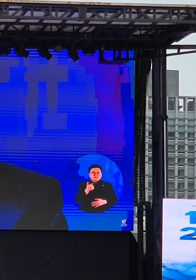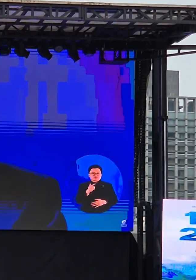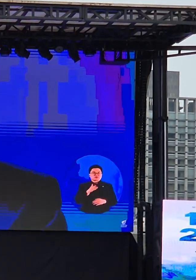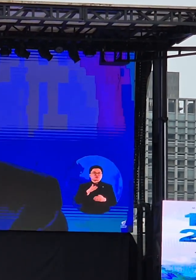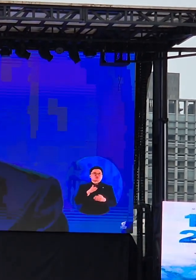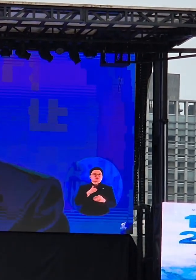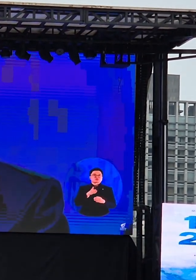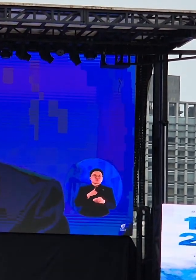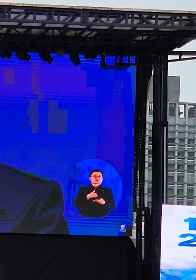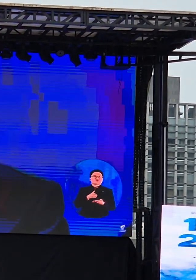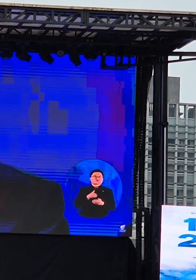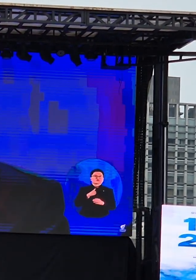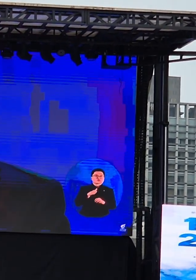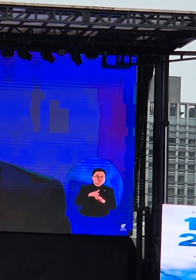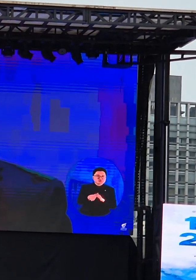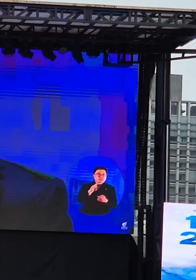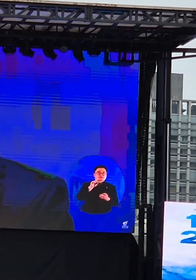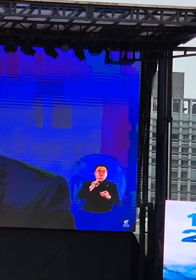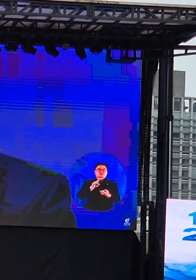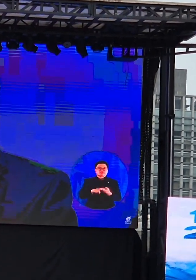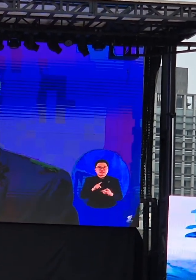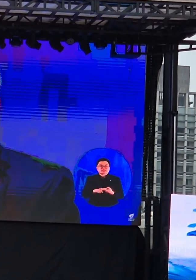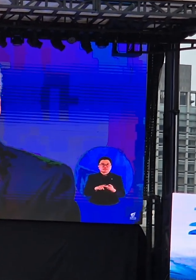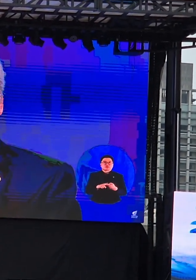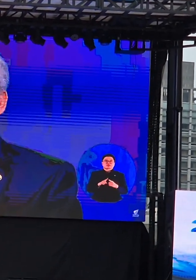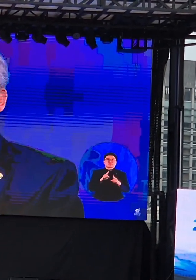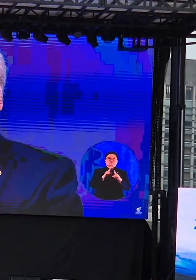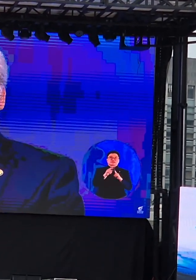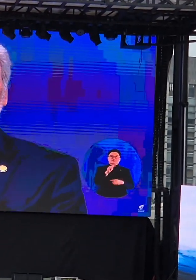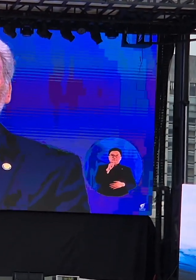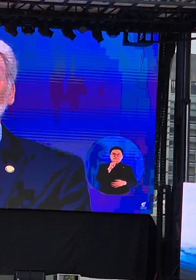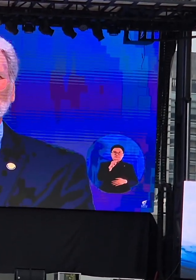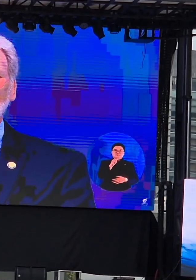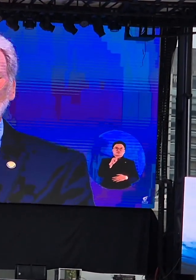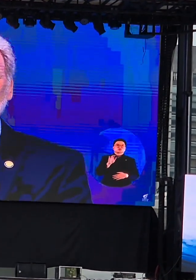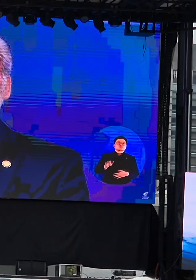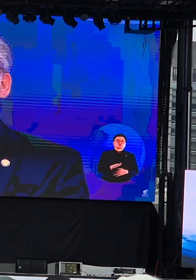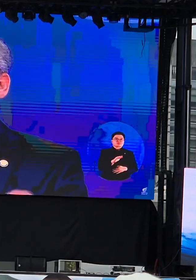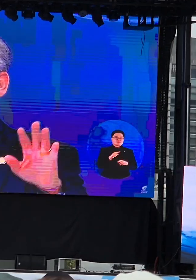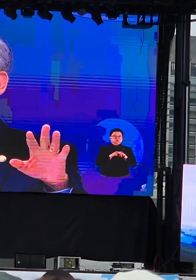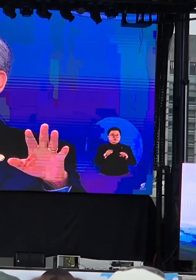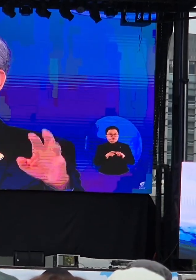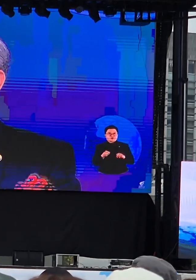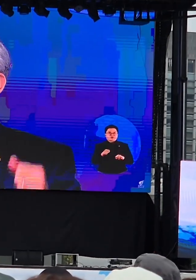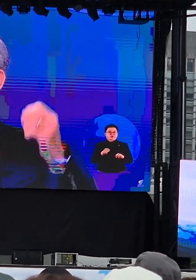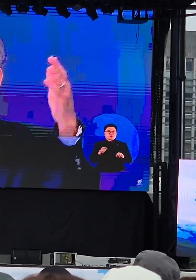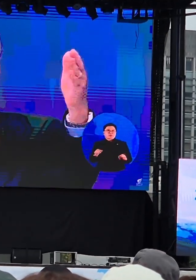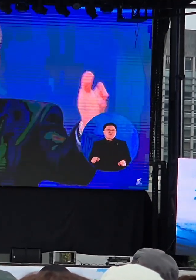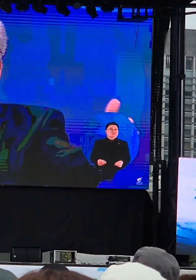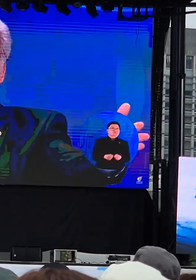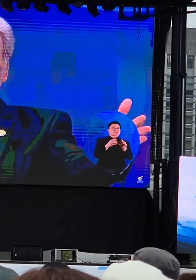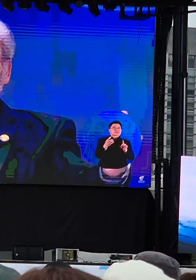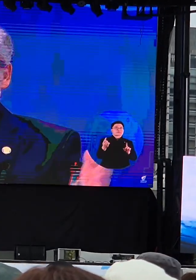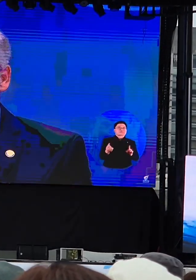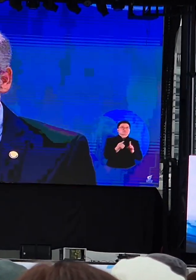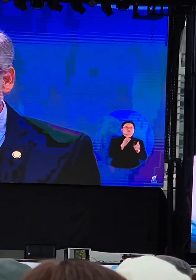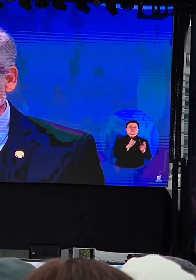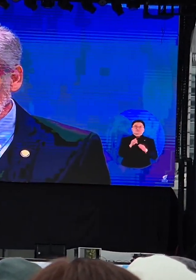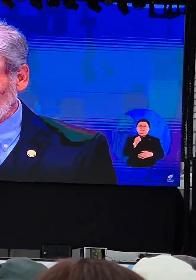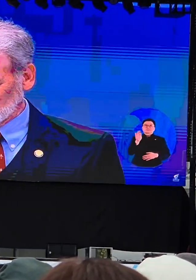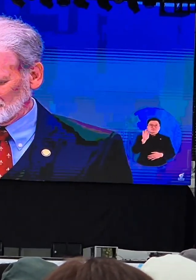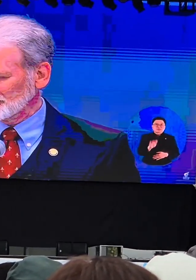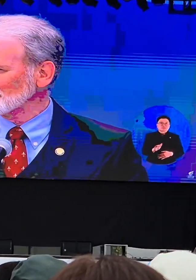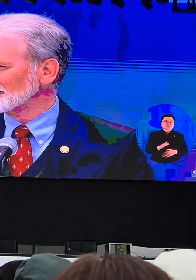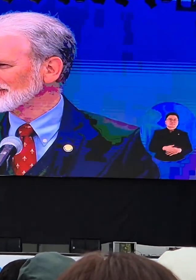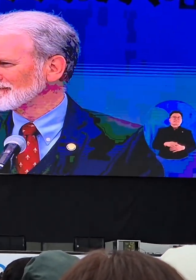bombs. 우리는 총과 폭탄에 맞설 준비는 되어 있었지만, but we were not prepared to resist hymns and prayers.